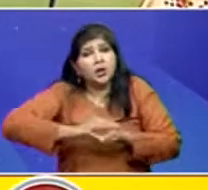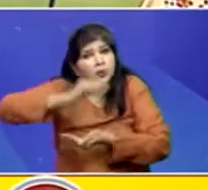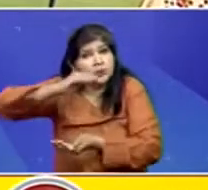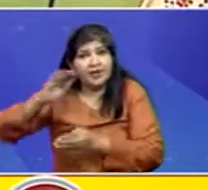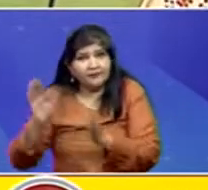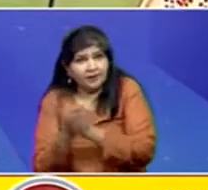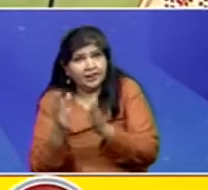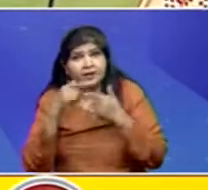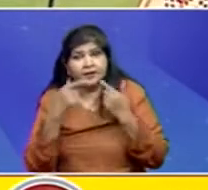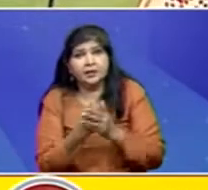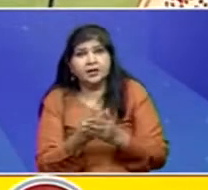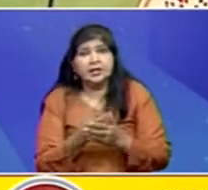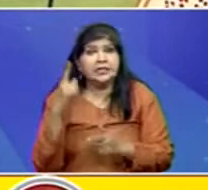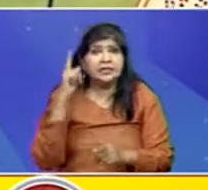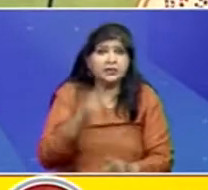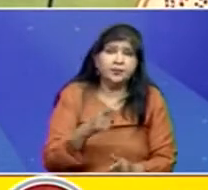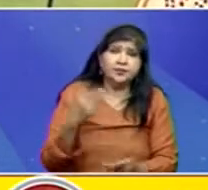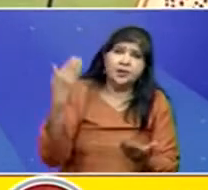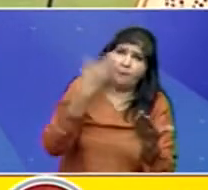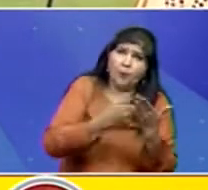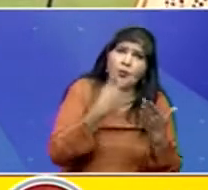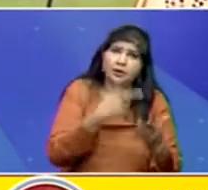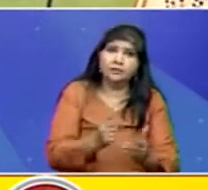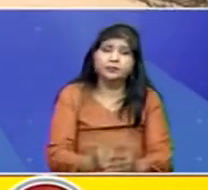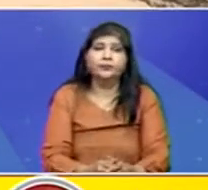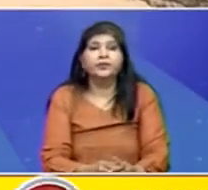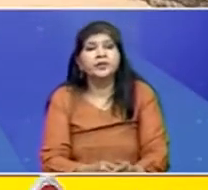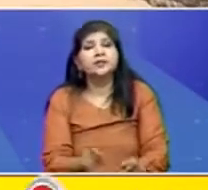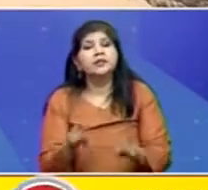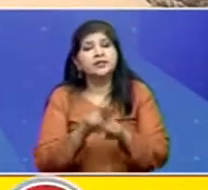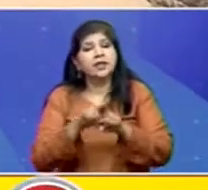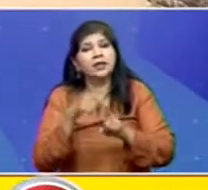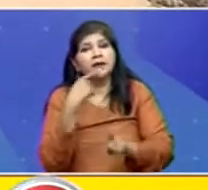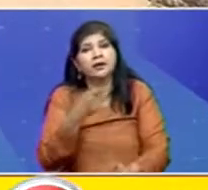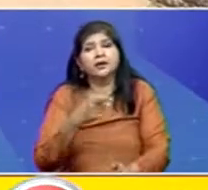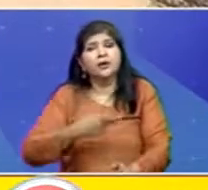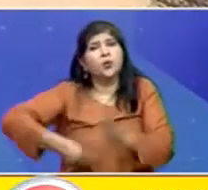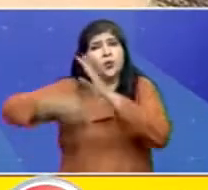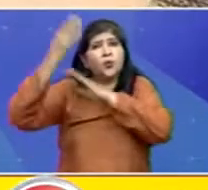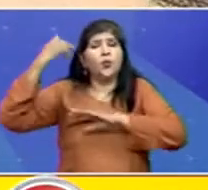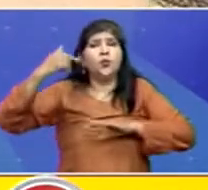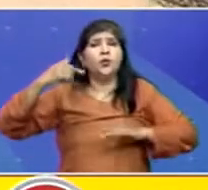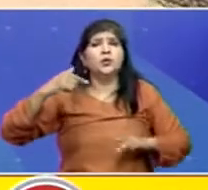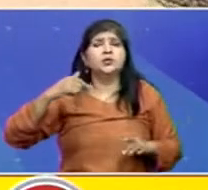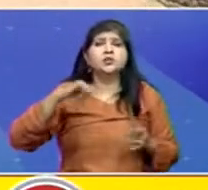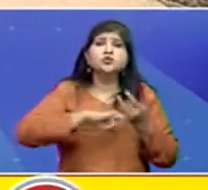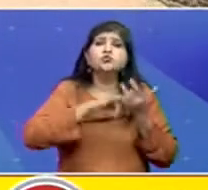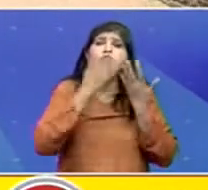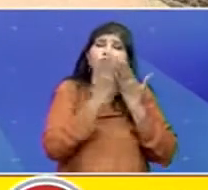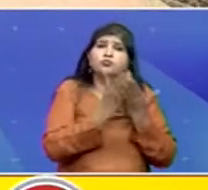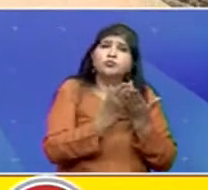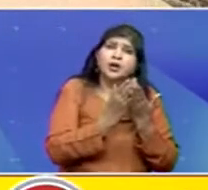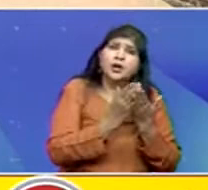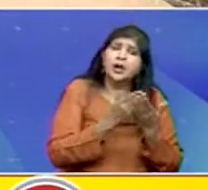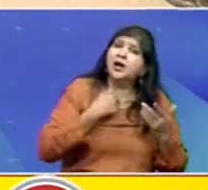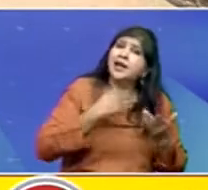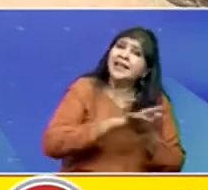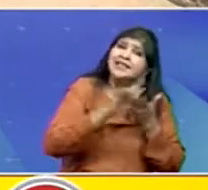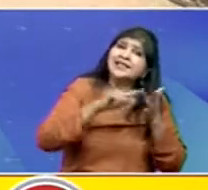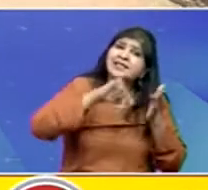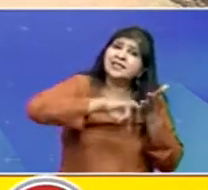पर विशेस जोड दिया गया है इसी तरह इतिहास के स्टूड़न जानते होंगे सिंदू,